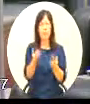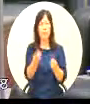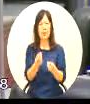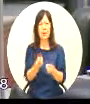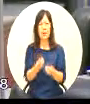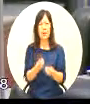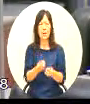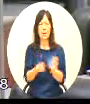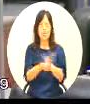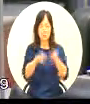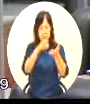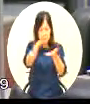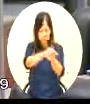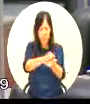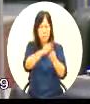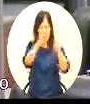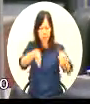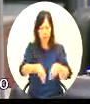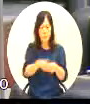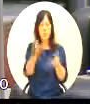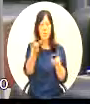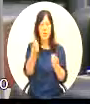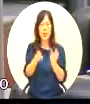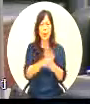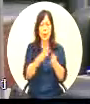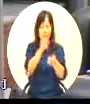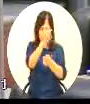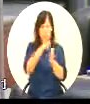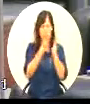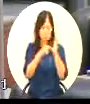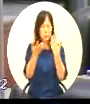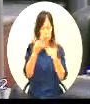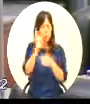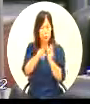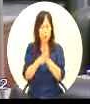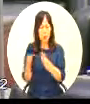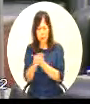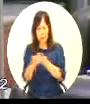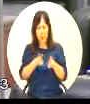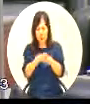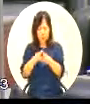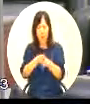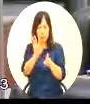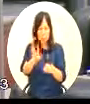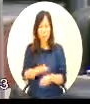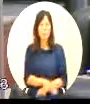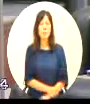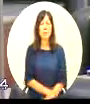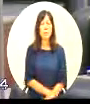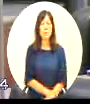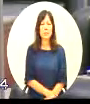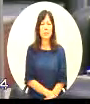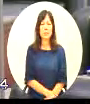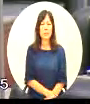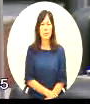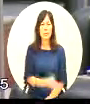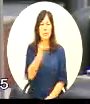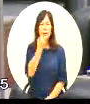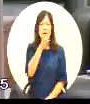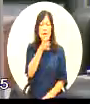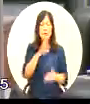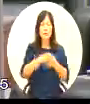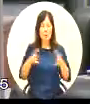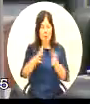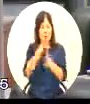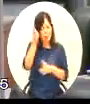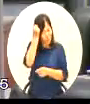没有证明书，但是他已经明确告知我们的第一线医护人员说，他就是他的同居人，他就是他的伴侣。但是碍于同居